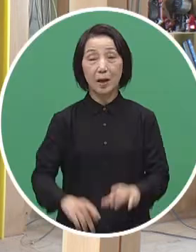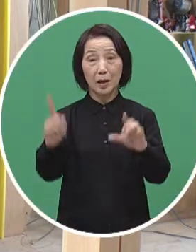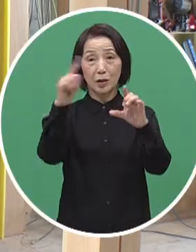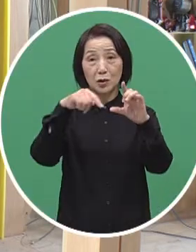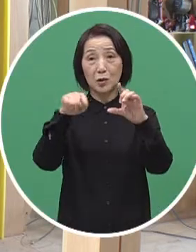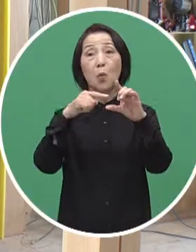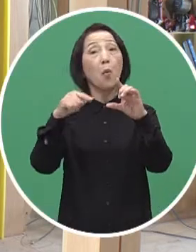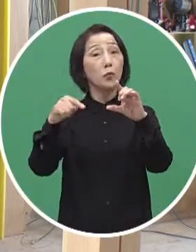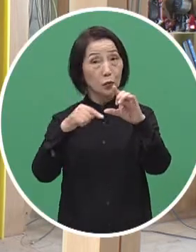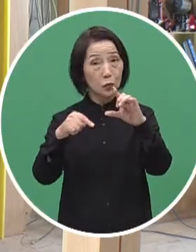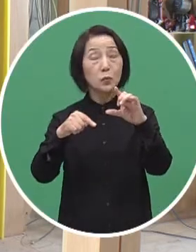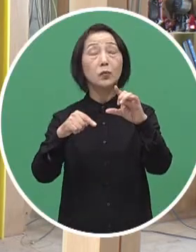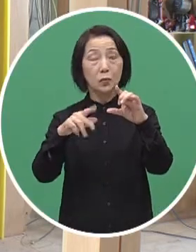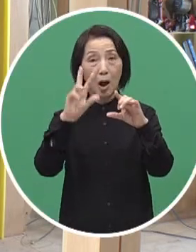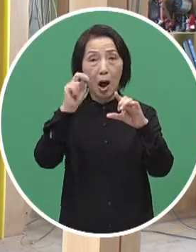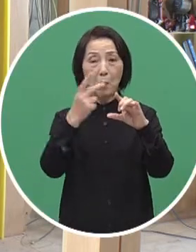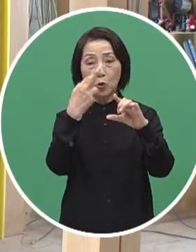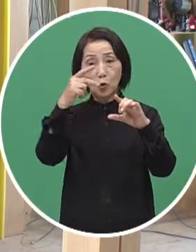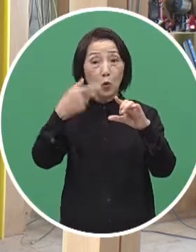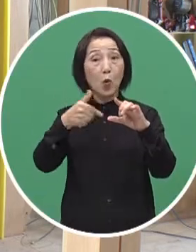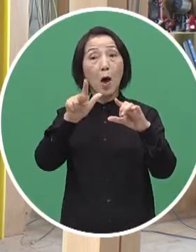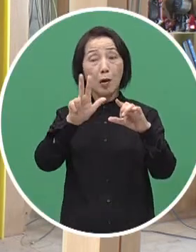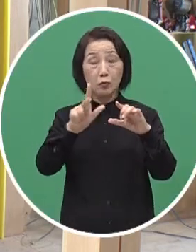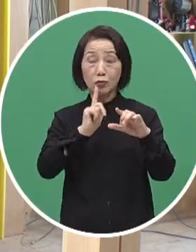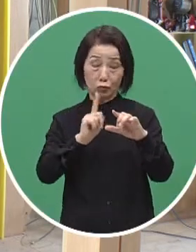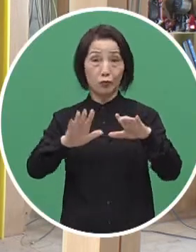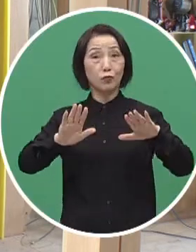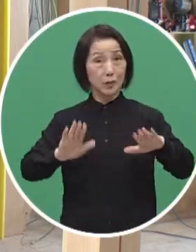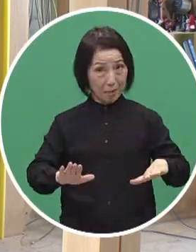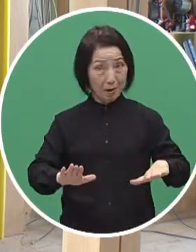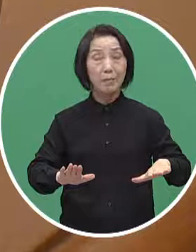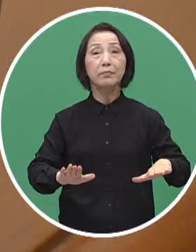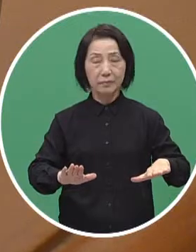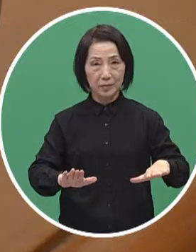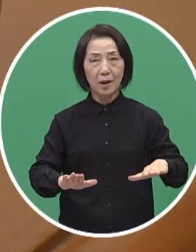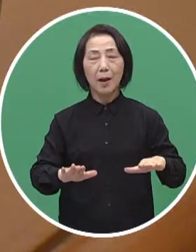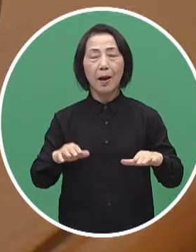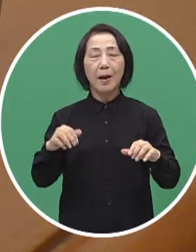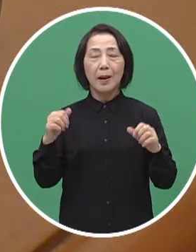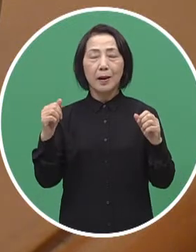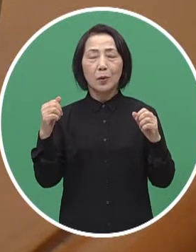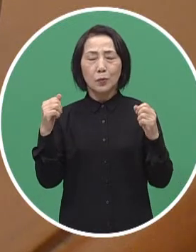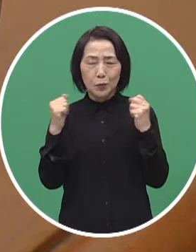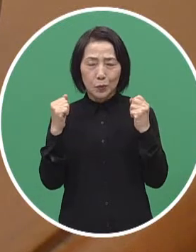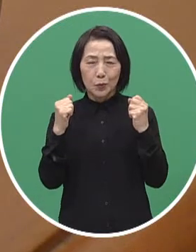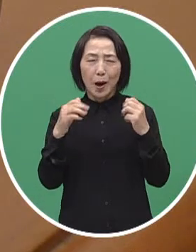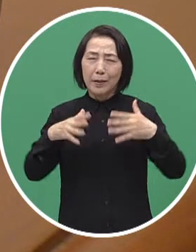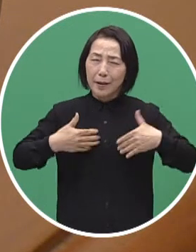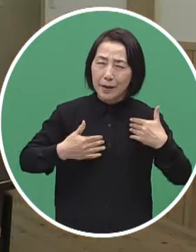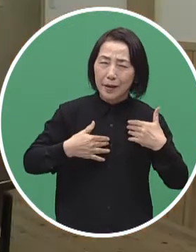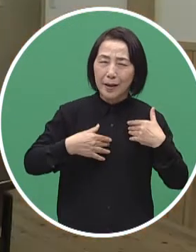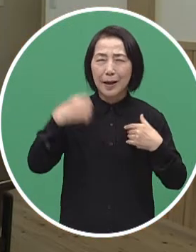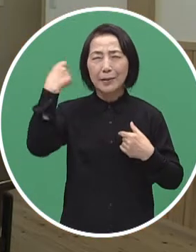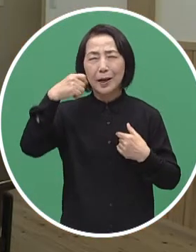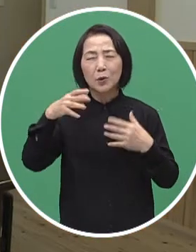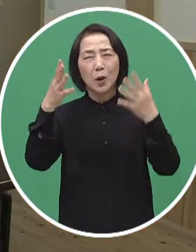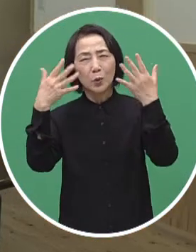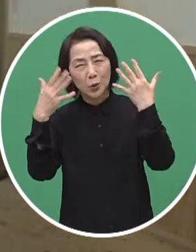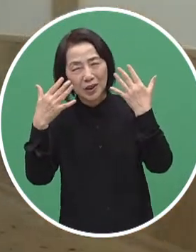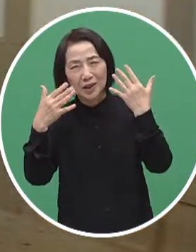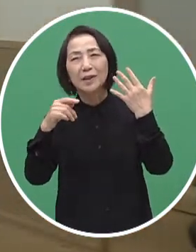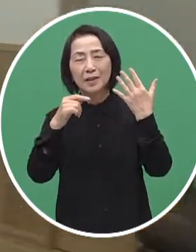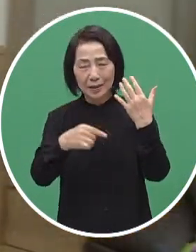カーボンニュートラルいう時代になってきているので夏は涼しく冬は暖かいお家でかつあの